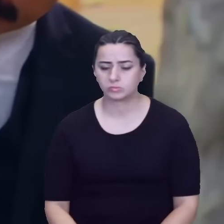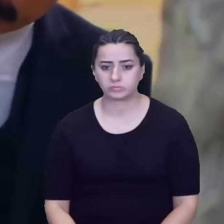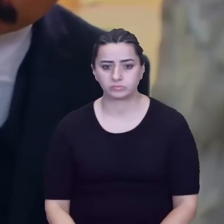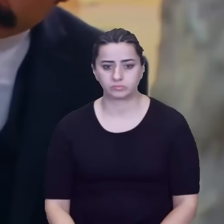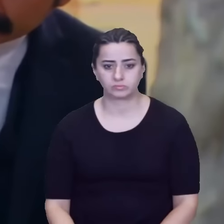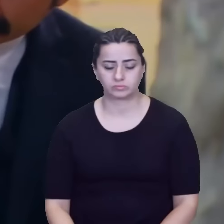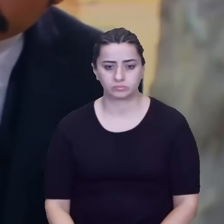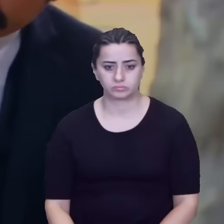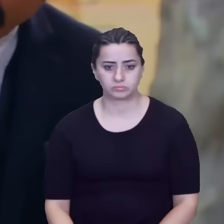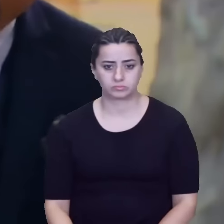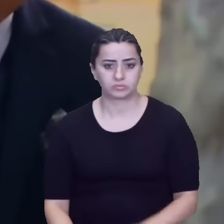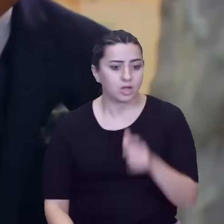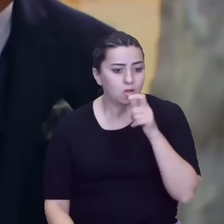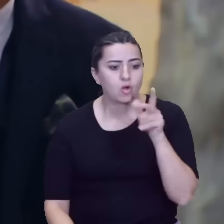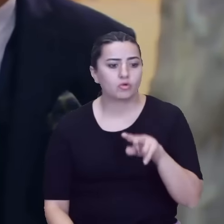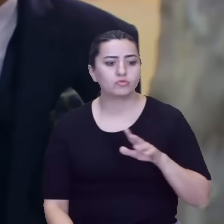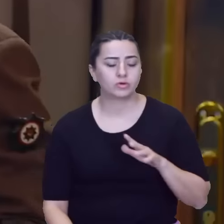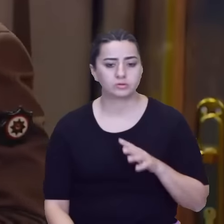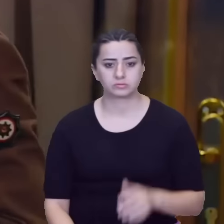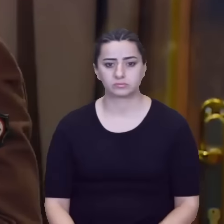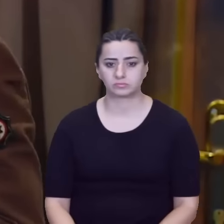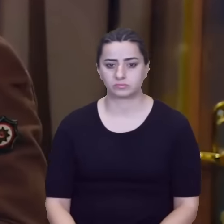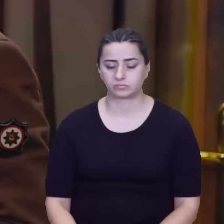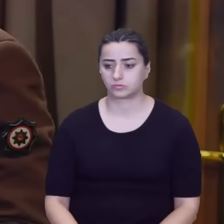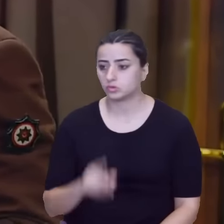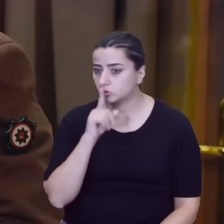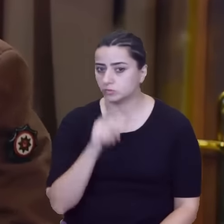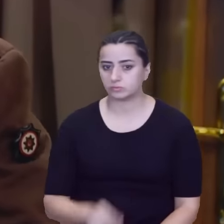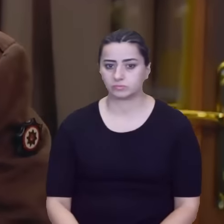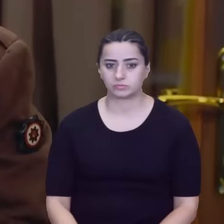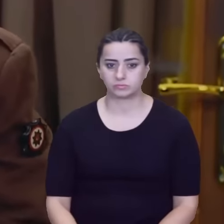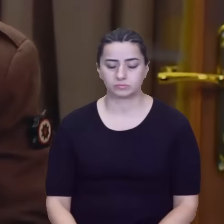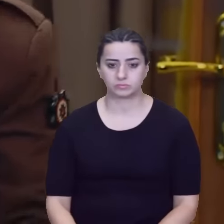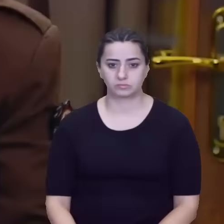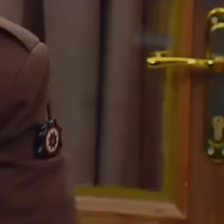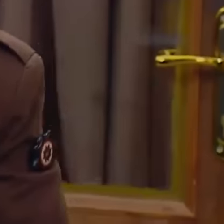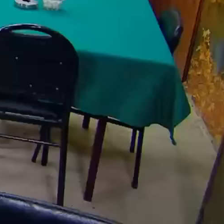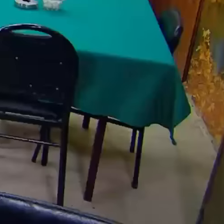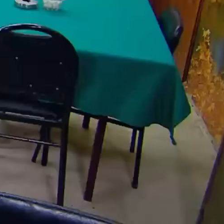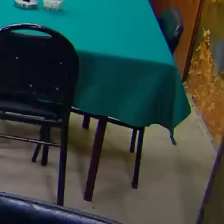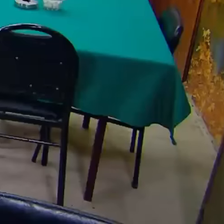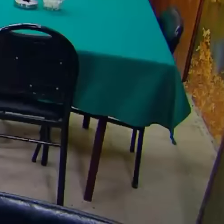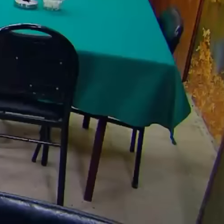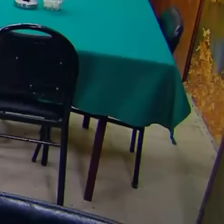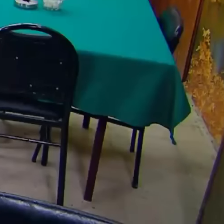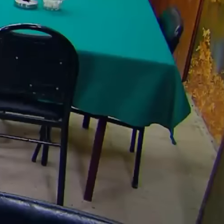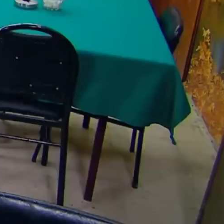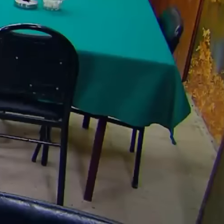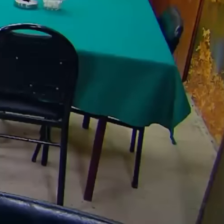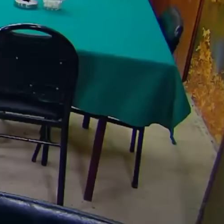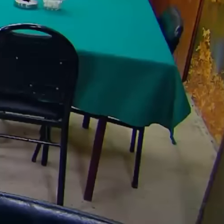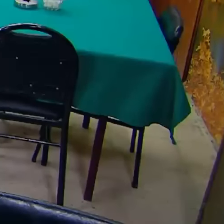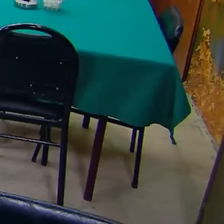Ya kahvede ölü var. Mesutlar iki grup halinde dışarıda kapının birer tarafında. Bekir bir kez daha dürtüp çekildi.